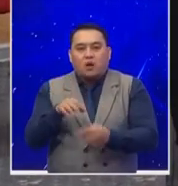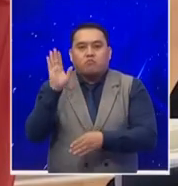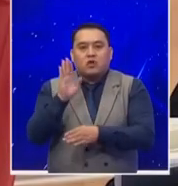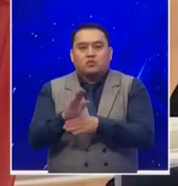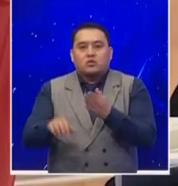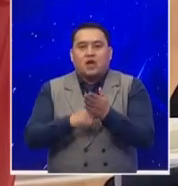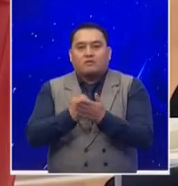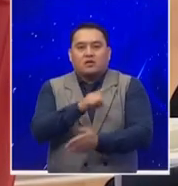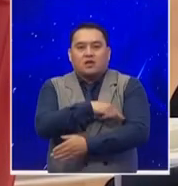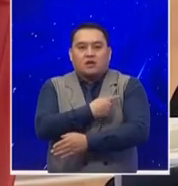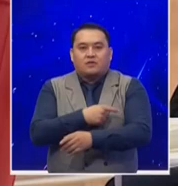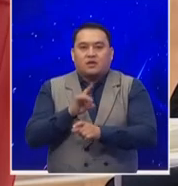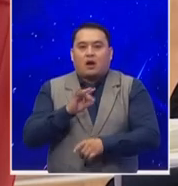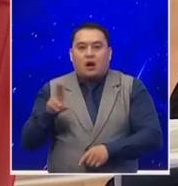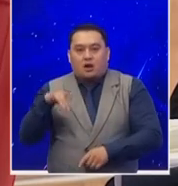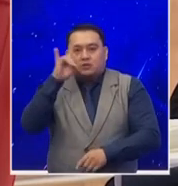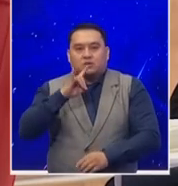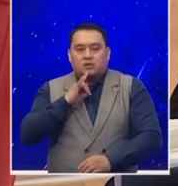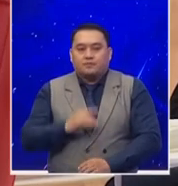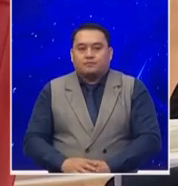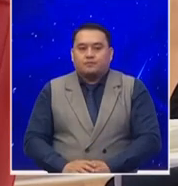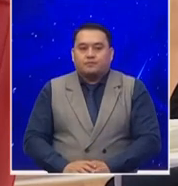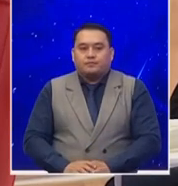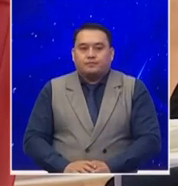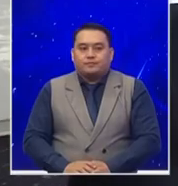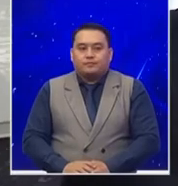постановлению главного санитарного врача Республики Казахстан.